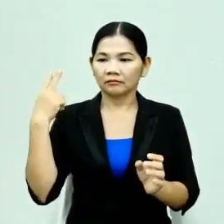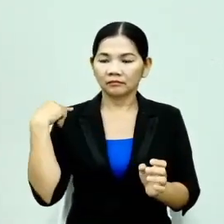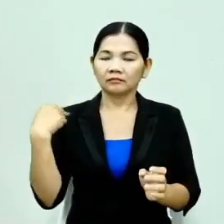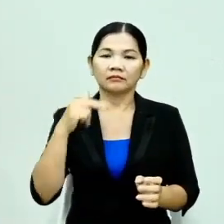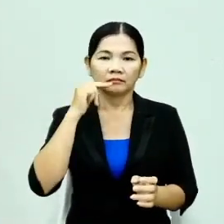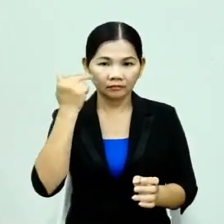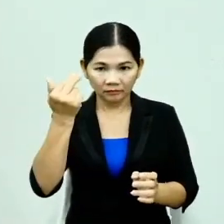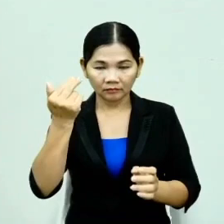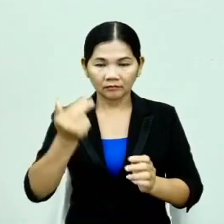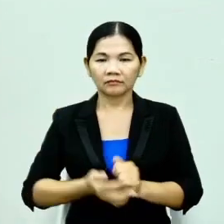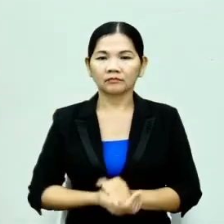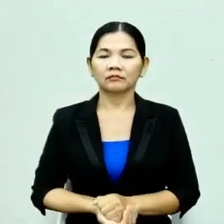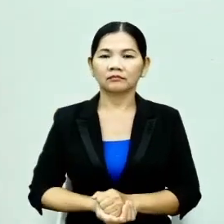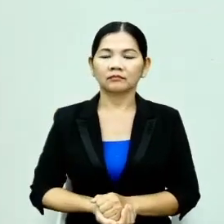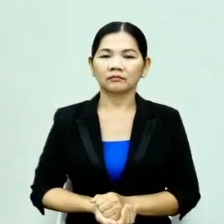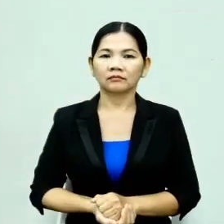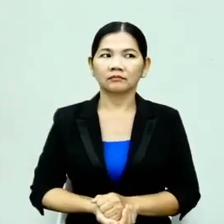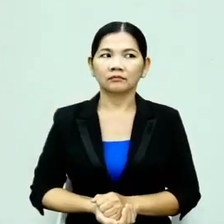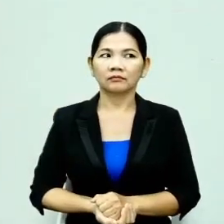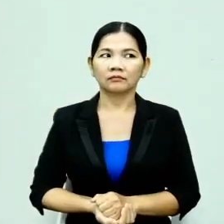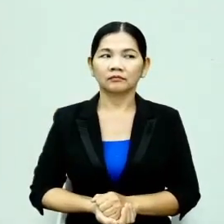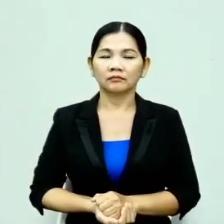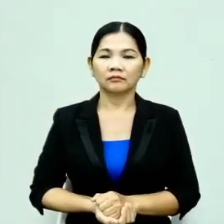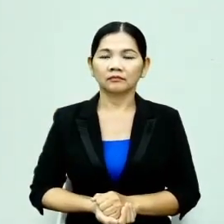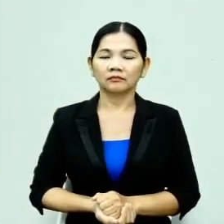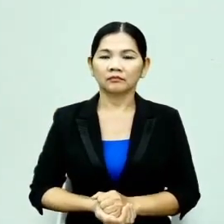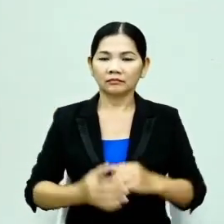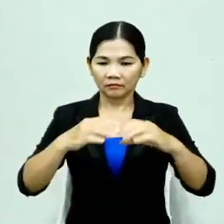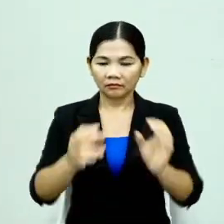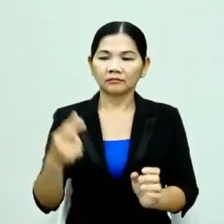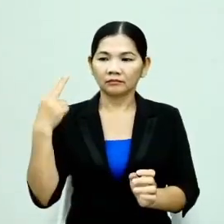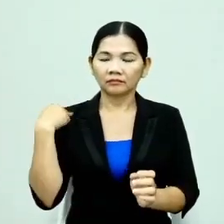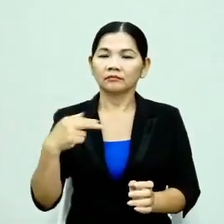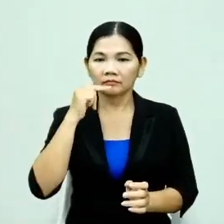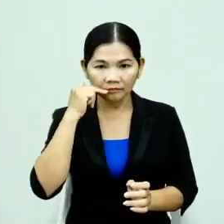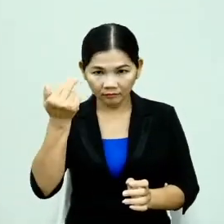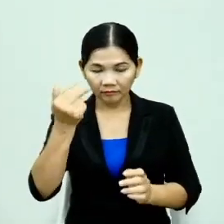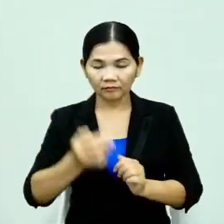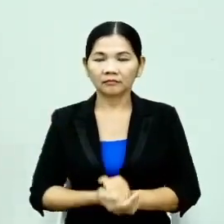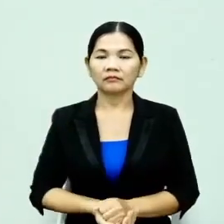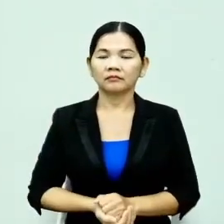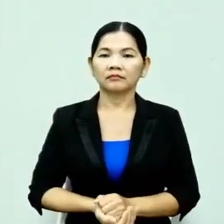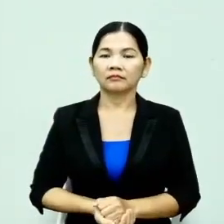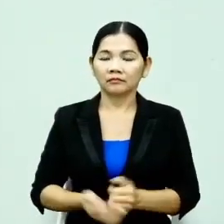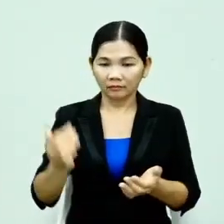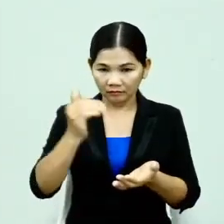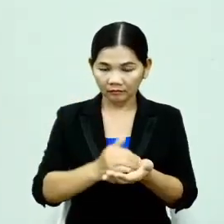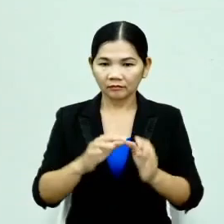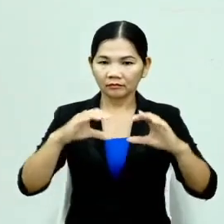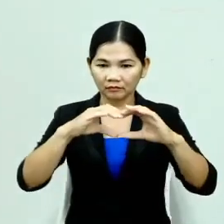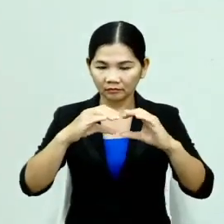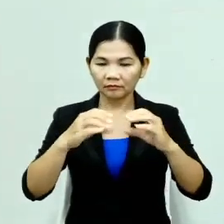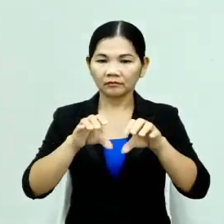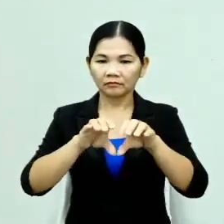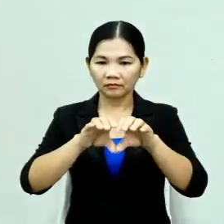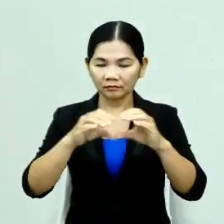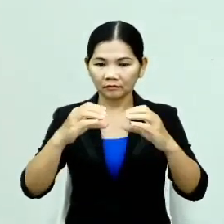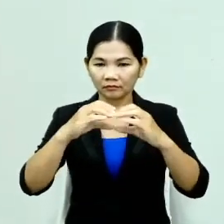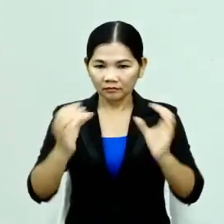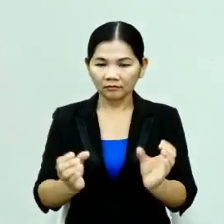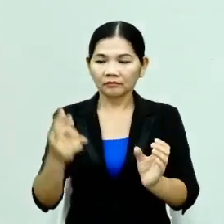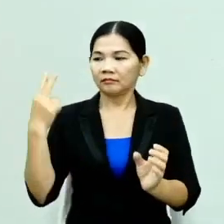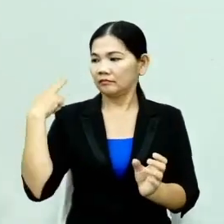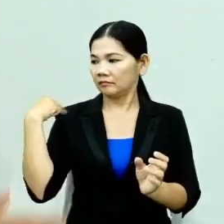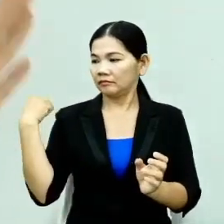ដាចាបន្តសំតោសែដាតុំចាម្ដងទៀតណាសែដាតុំ